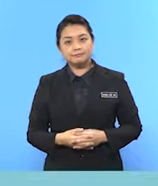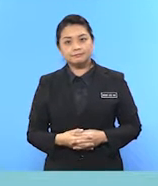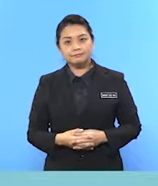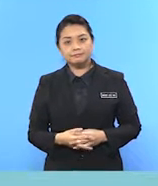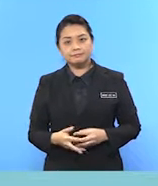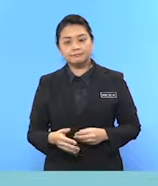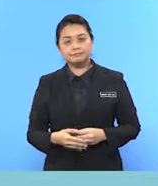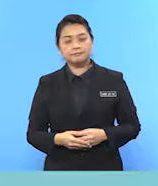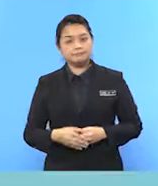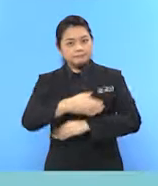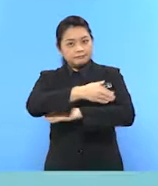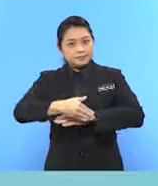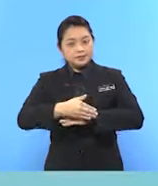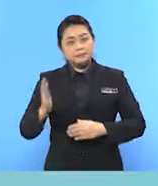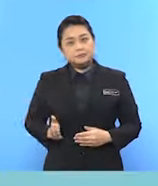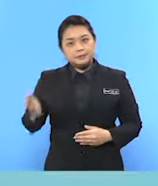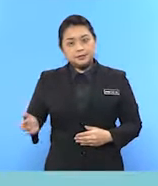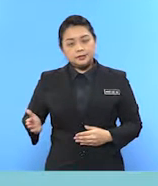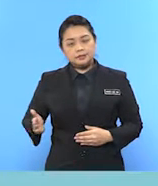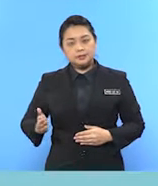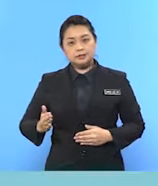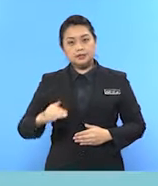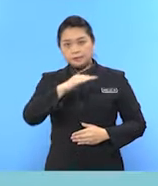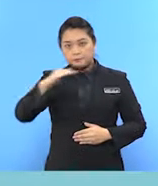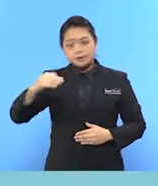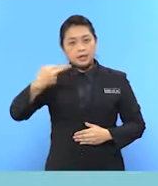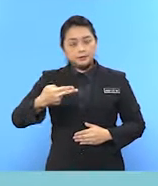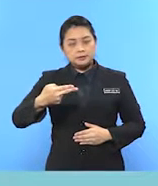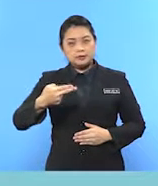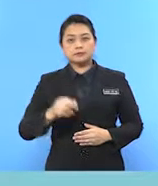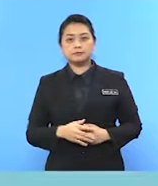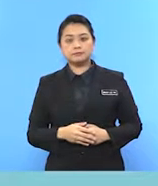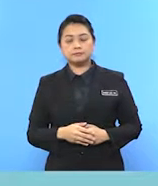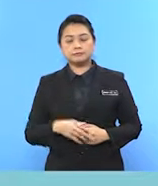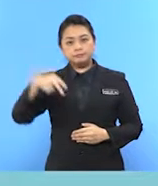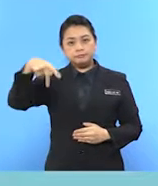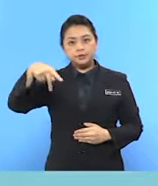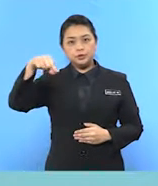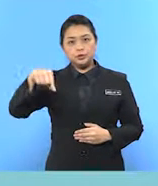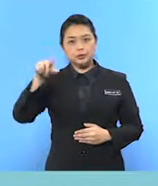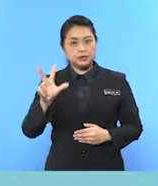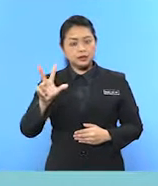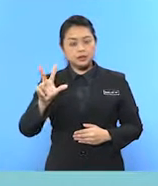12/15 dan apabila kita permudahkan, kita akan mendapat 4/5.